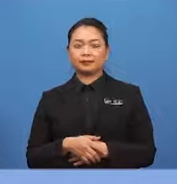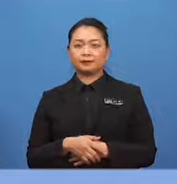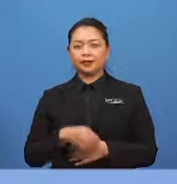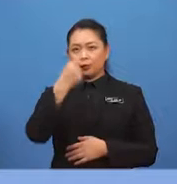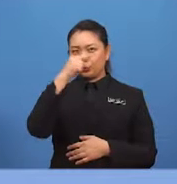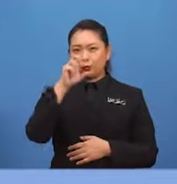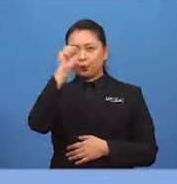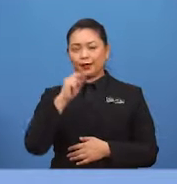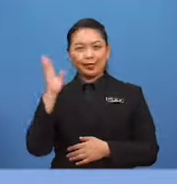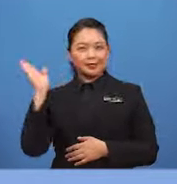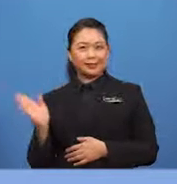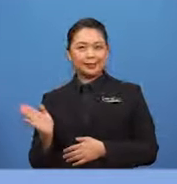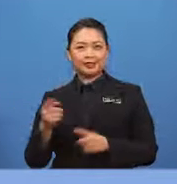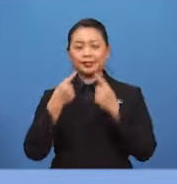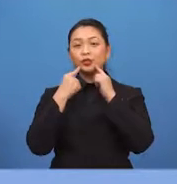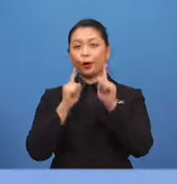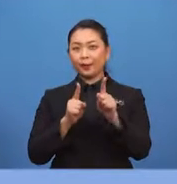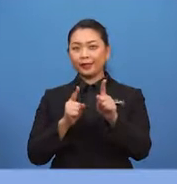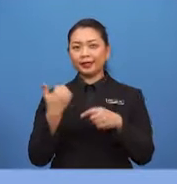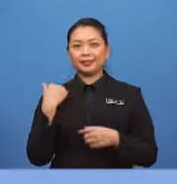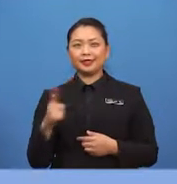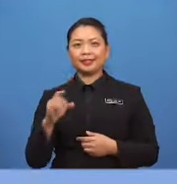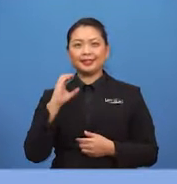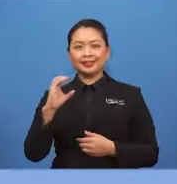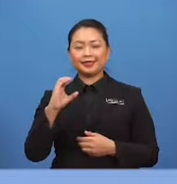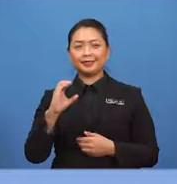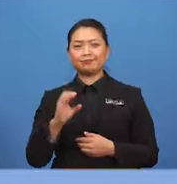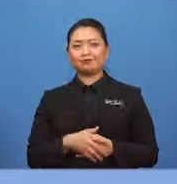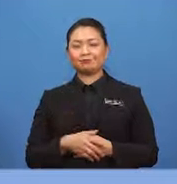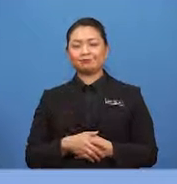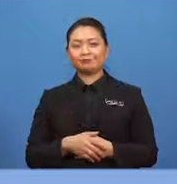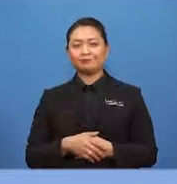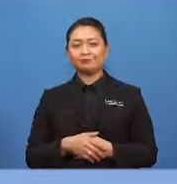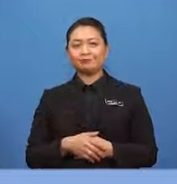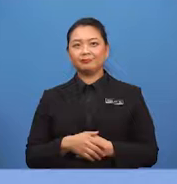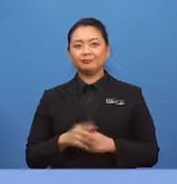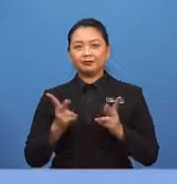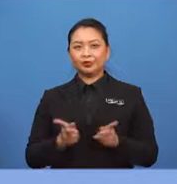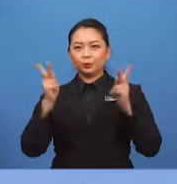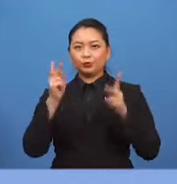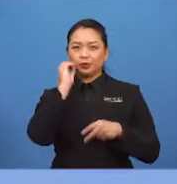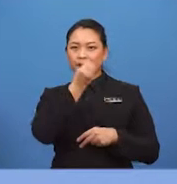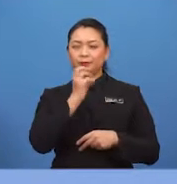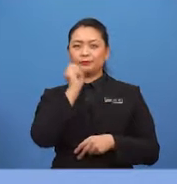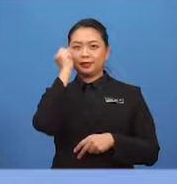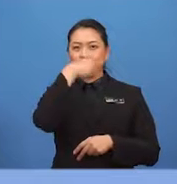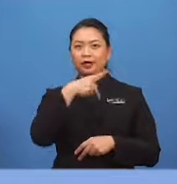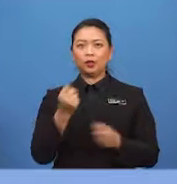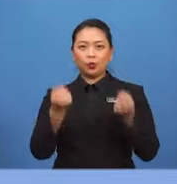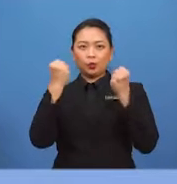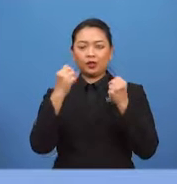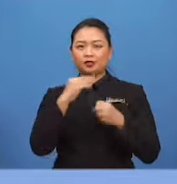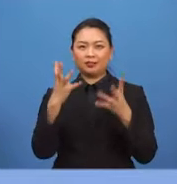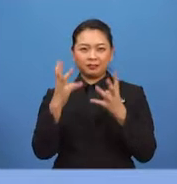Untuk soalan ini, jawapannya adalah C. Pasu bunga bersifat kuat